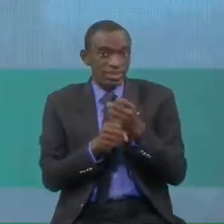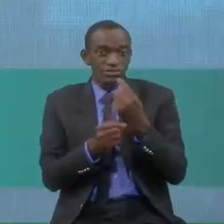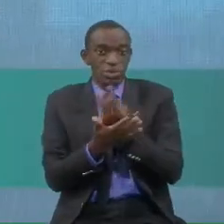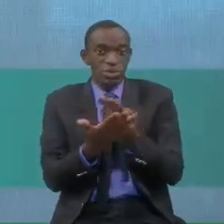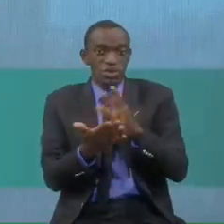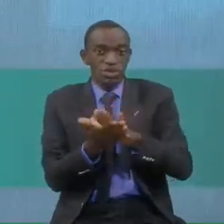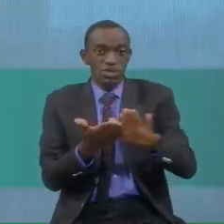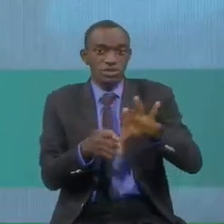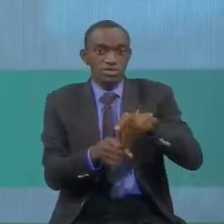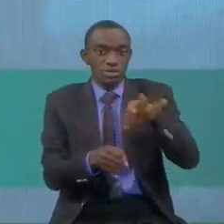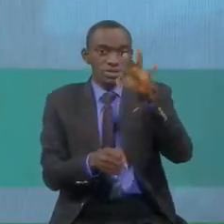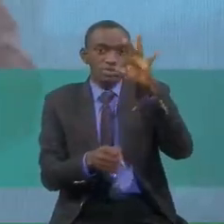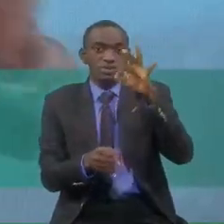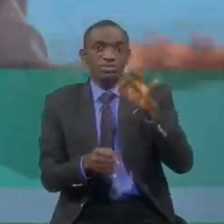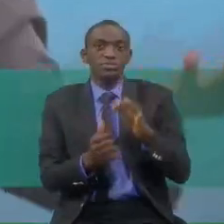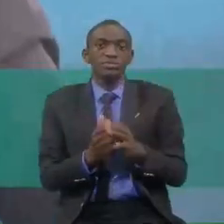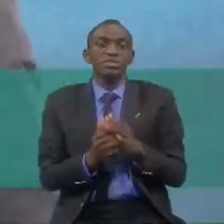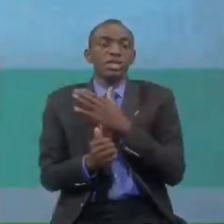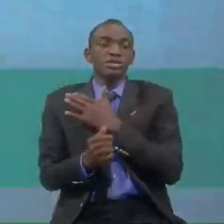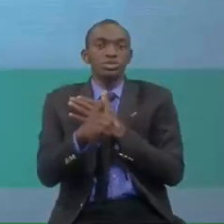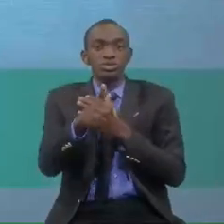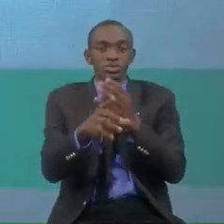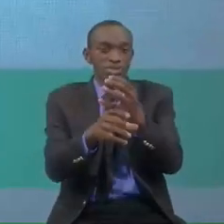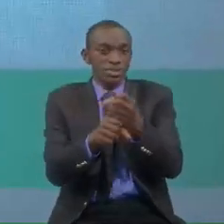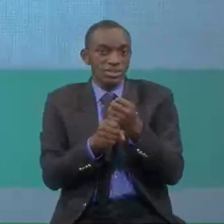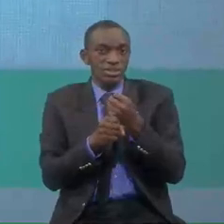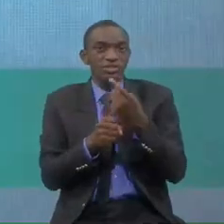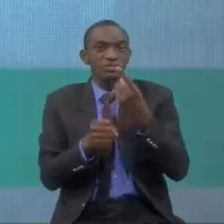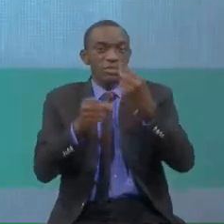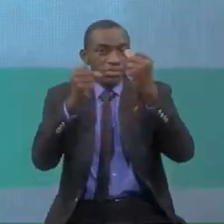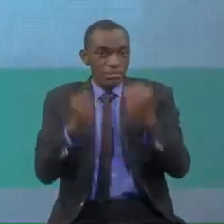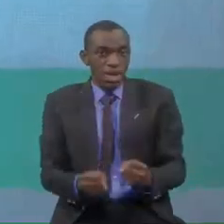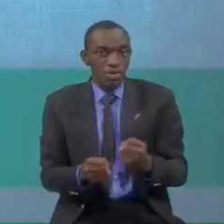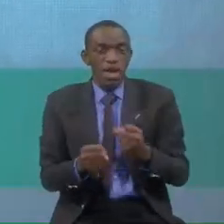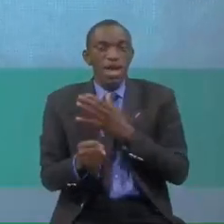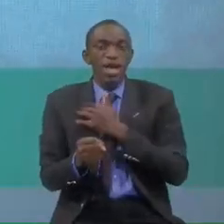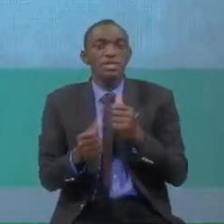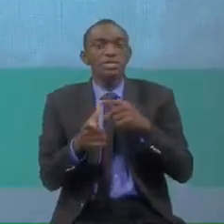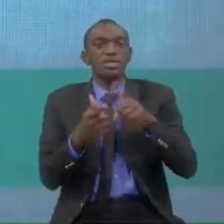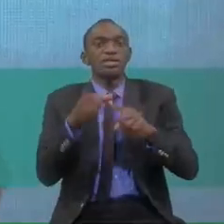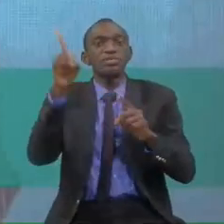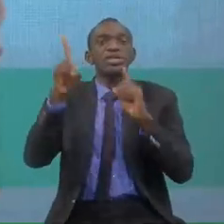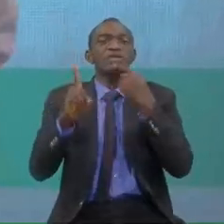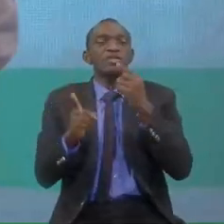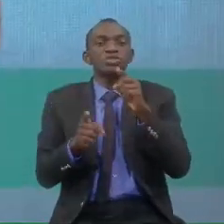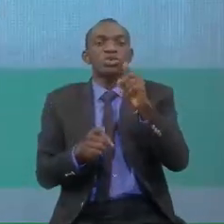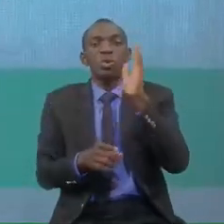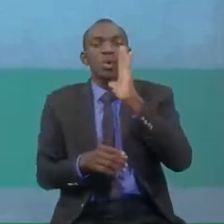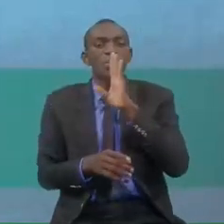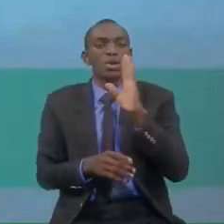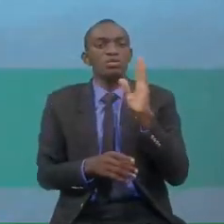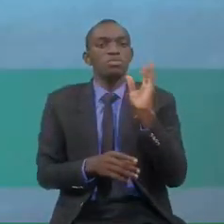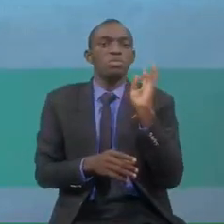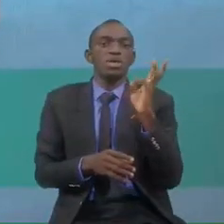recevoir le Saint-Esprit. Vous allez recevoir la puissance et puis dit, et vous serez